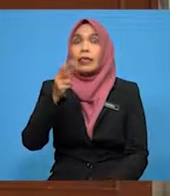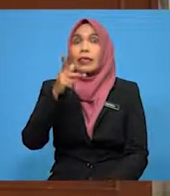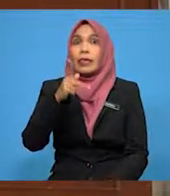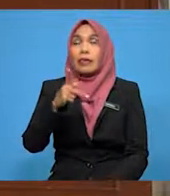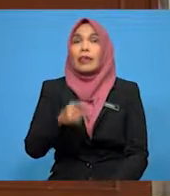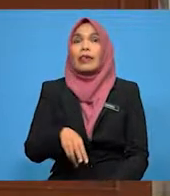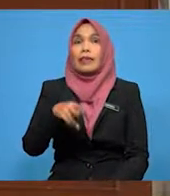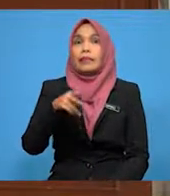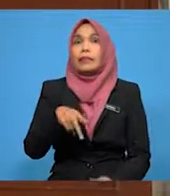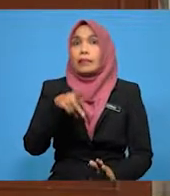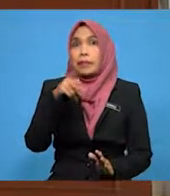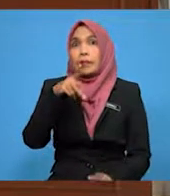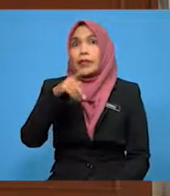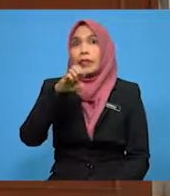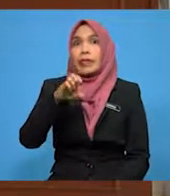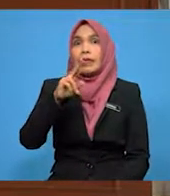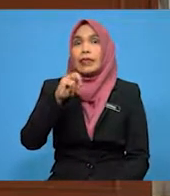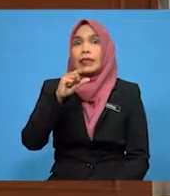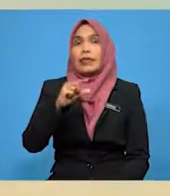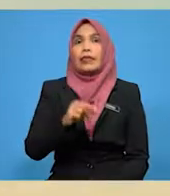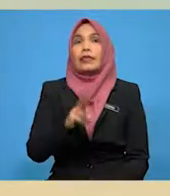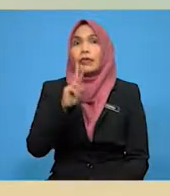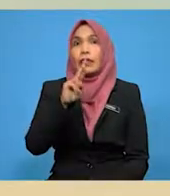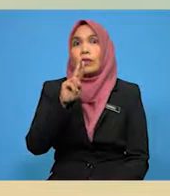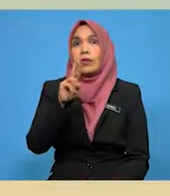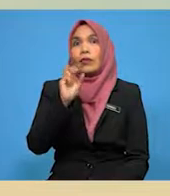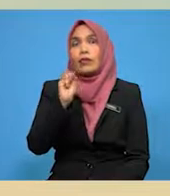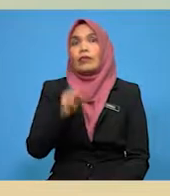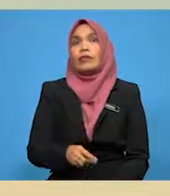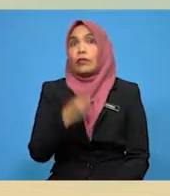untuk semakan dan pengesahan.